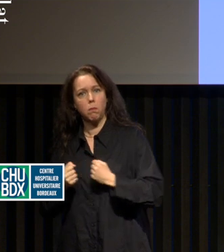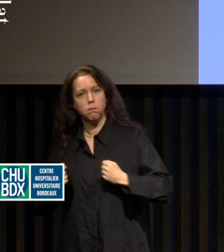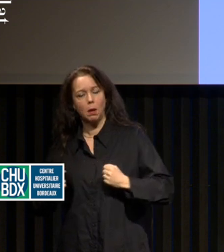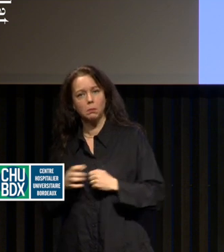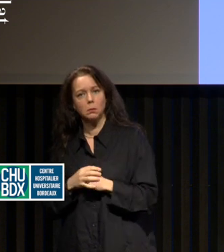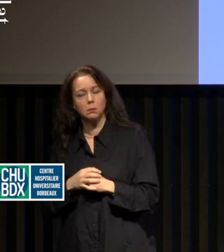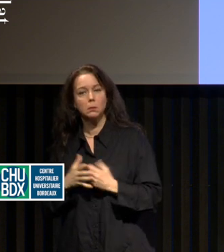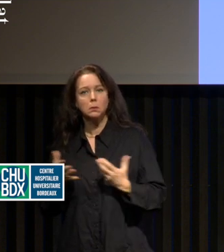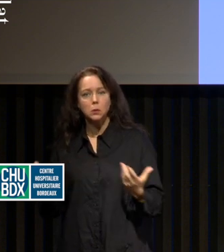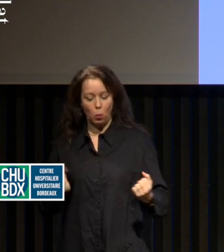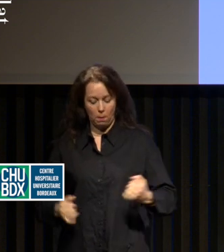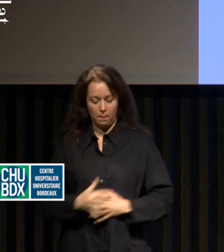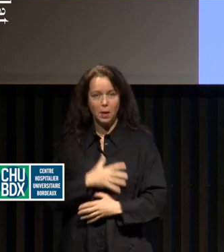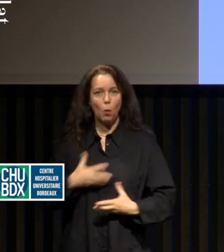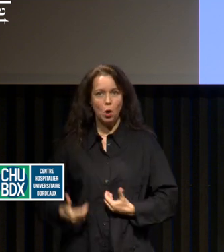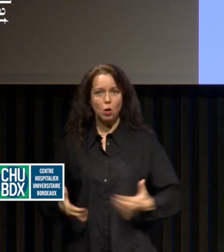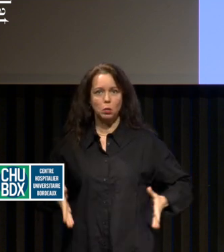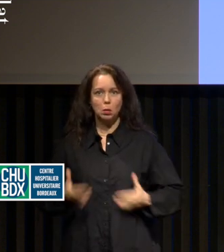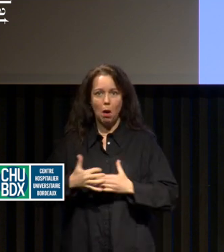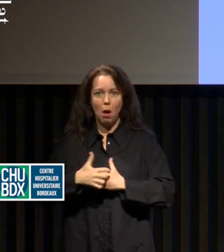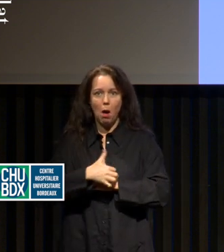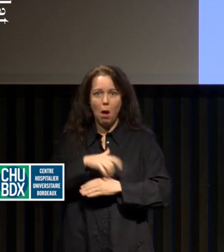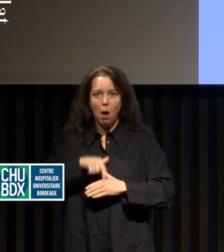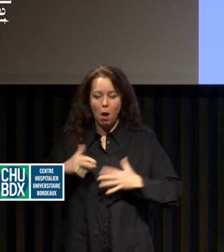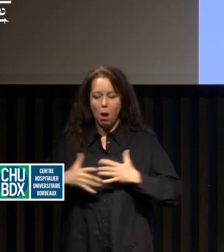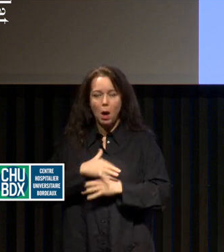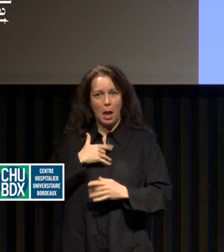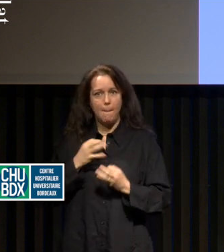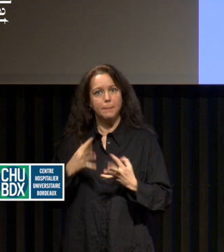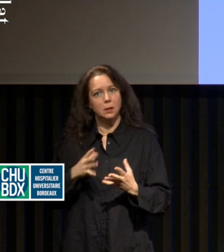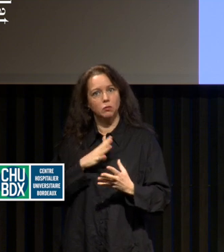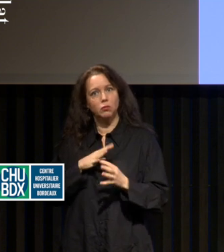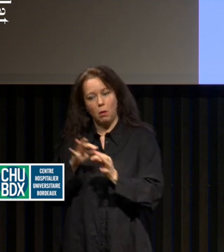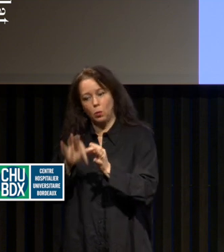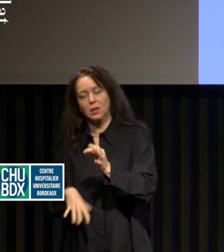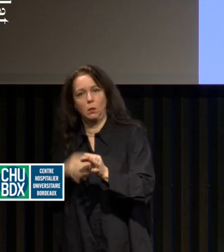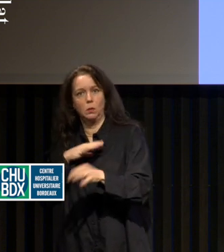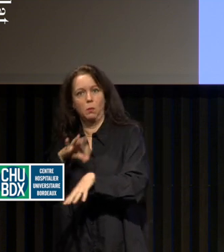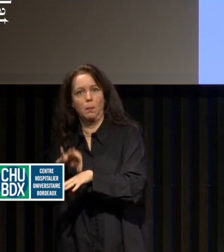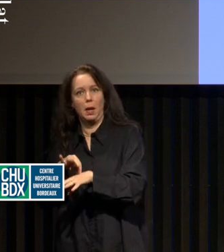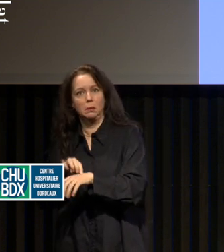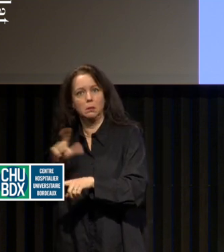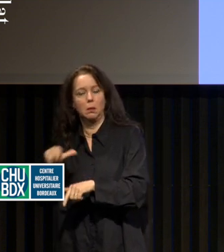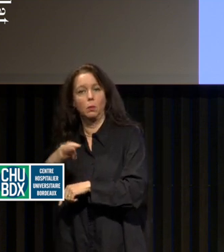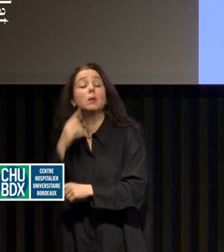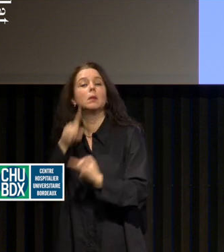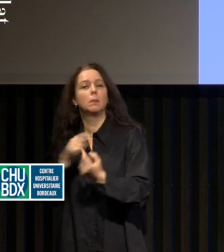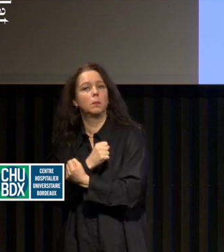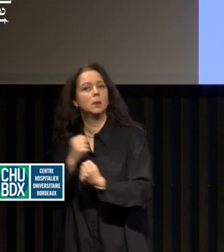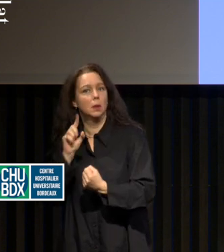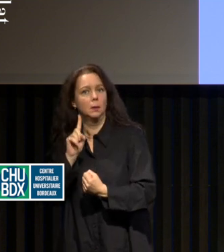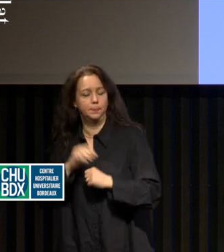Autrement dit, le microbiote a vraiment un effet fondateur dans cette maladie, en tout cas sur ce modèle animal d'obésité. Et